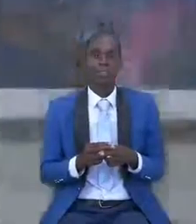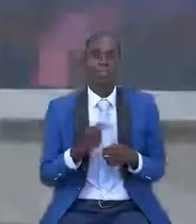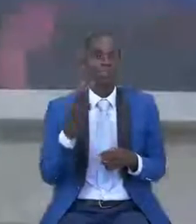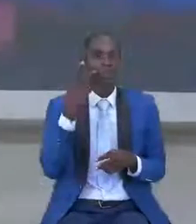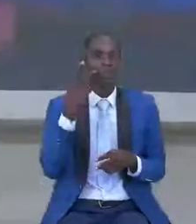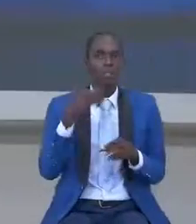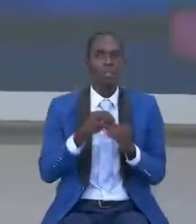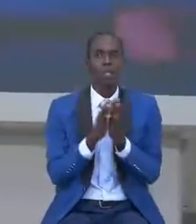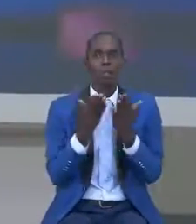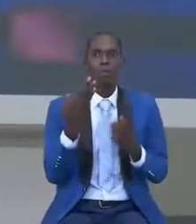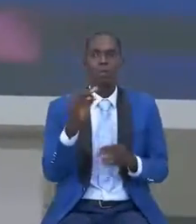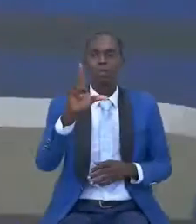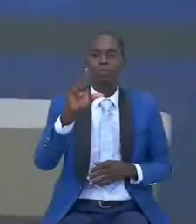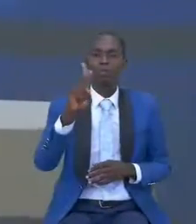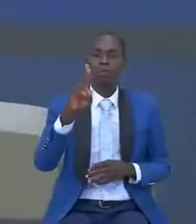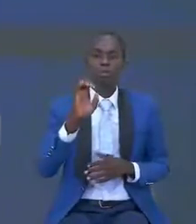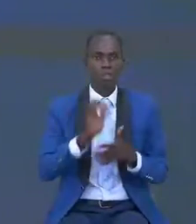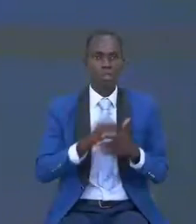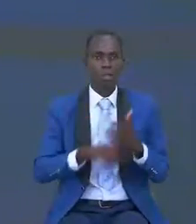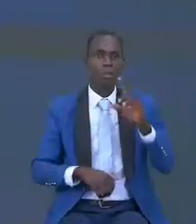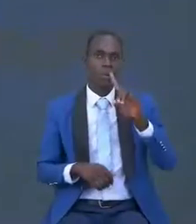Luc chapitre 1,